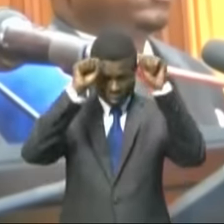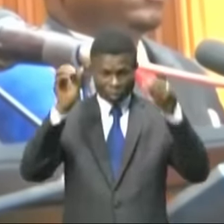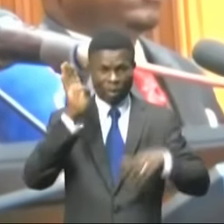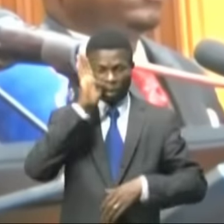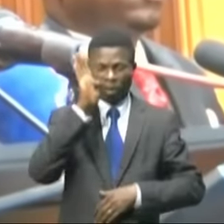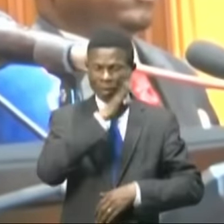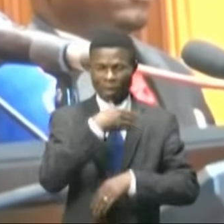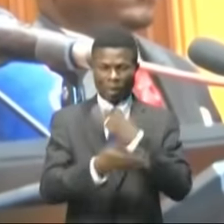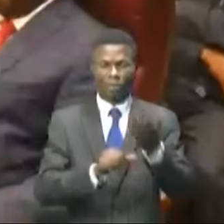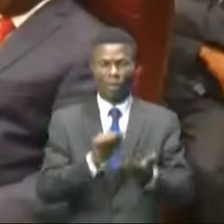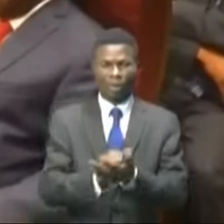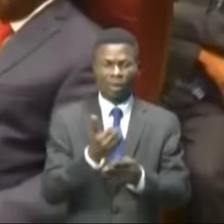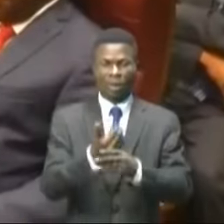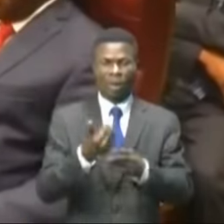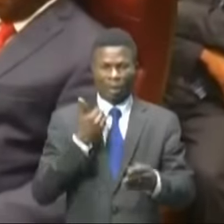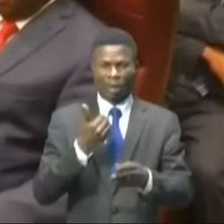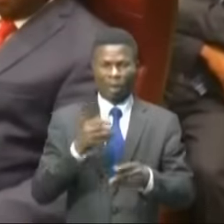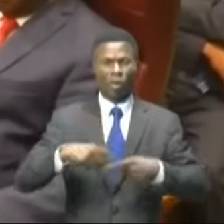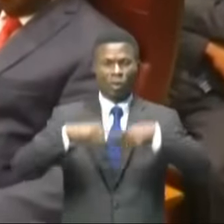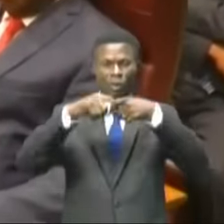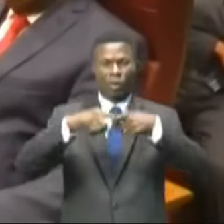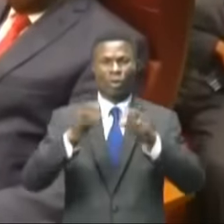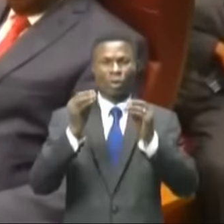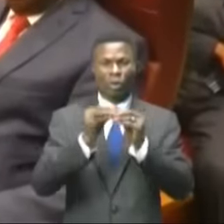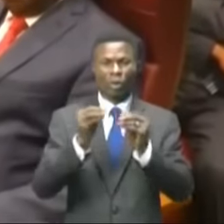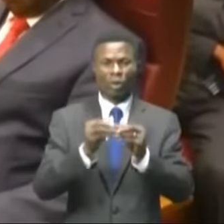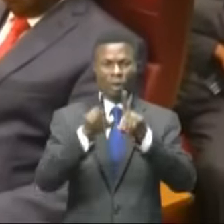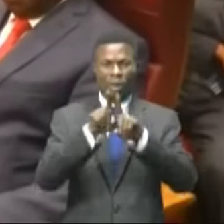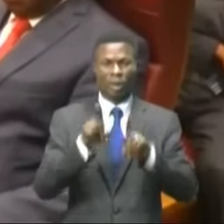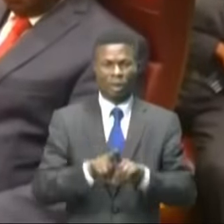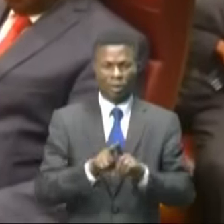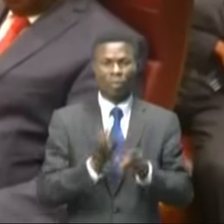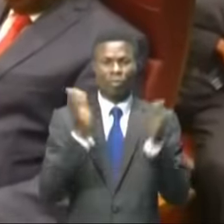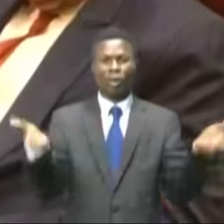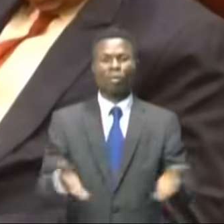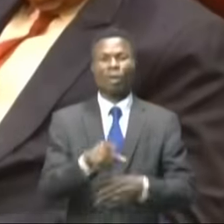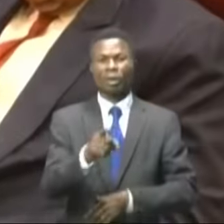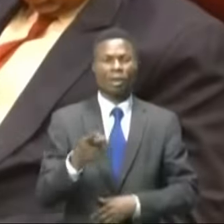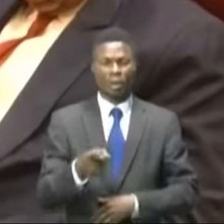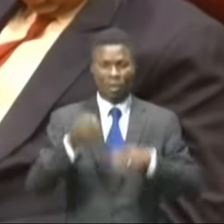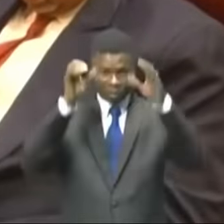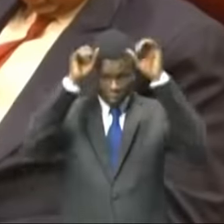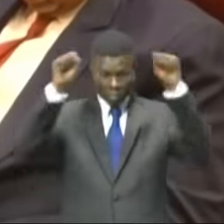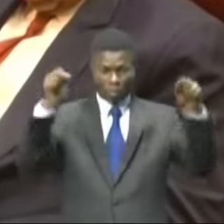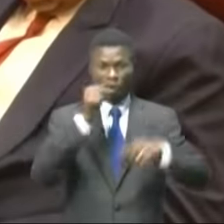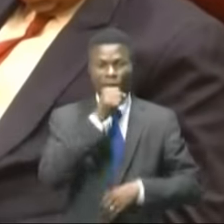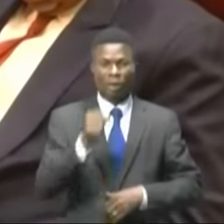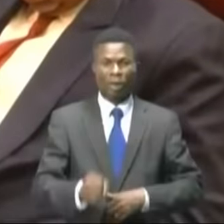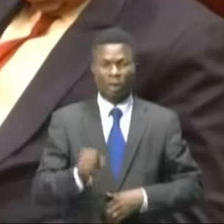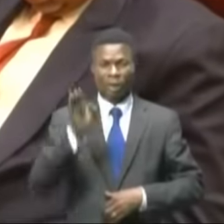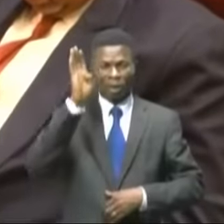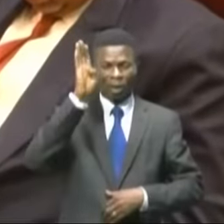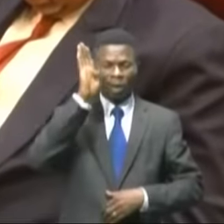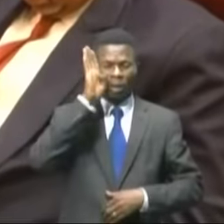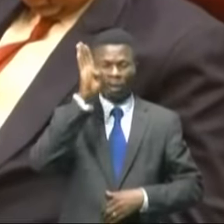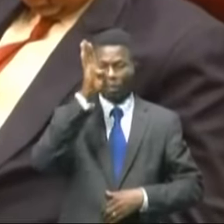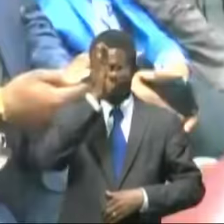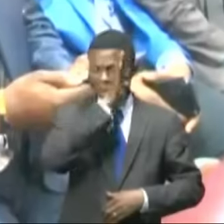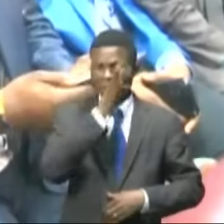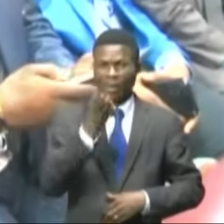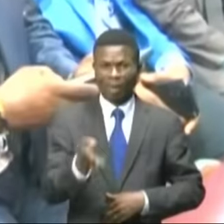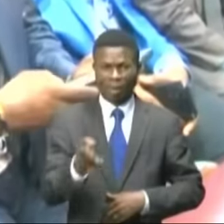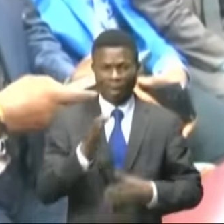travail abattu. Avant de suspendre la plénière, ayant pris part à cette cérémonie, le président sortant du Sénat, Modeste Bahati